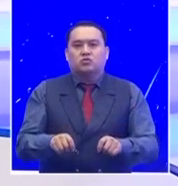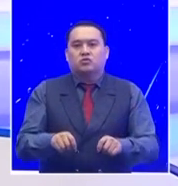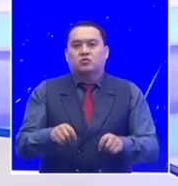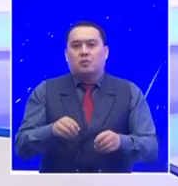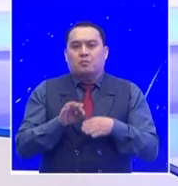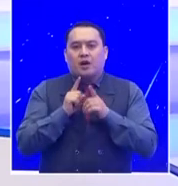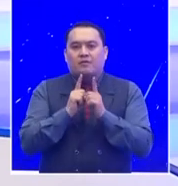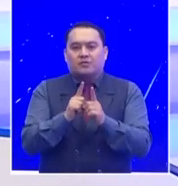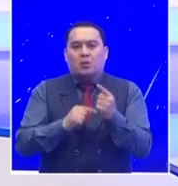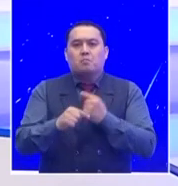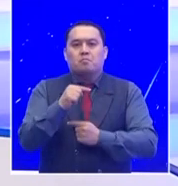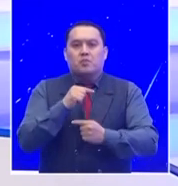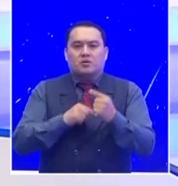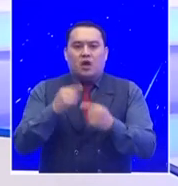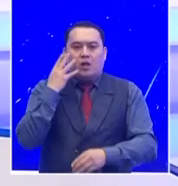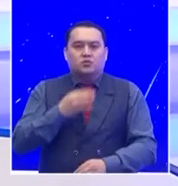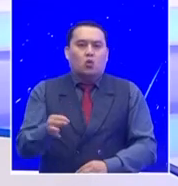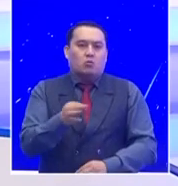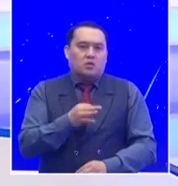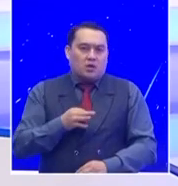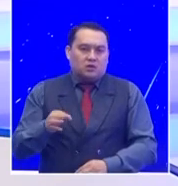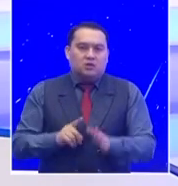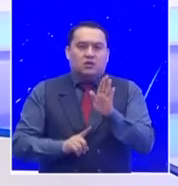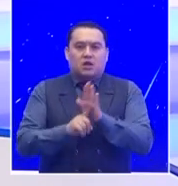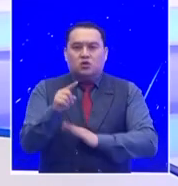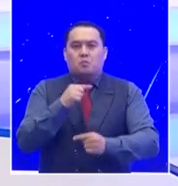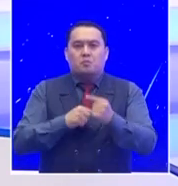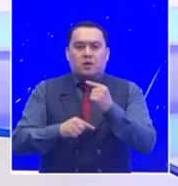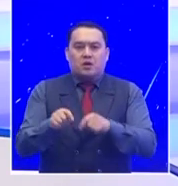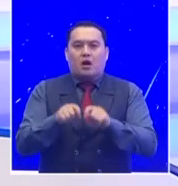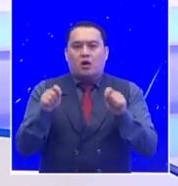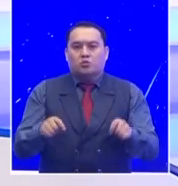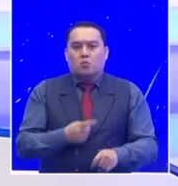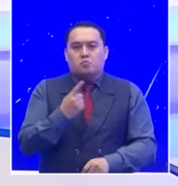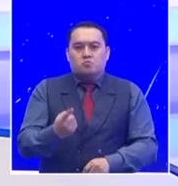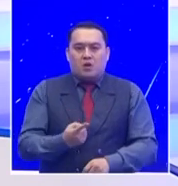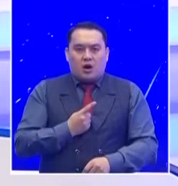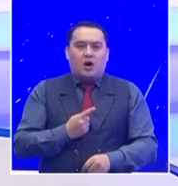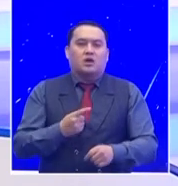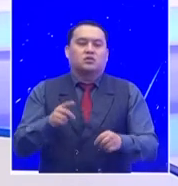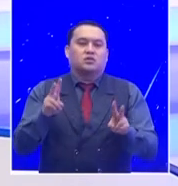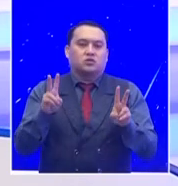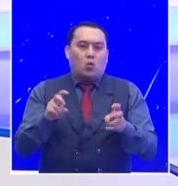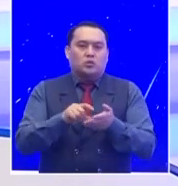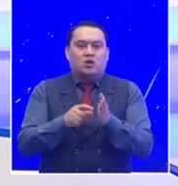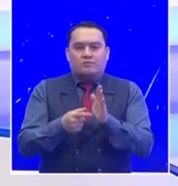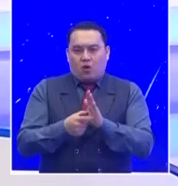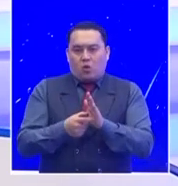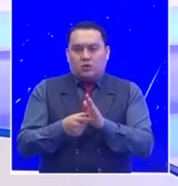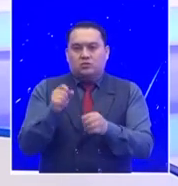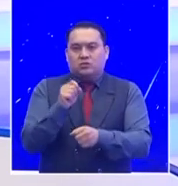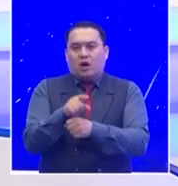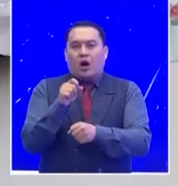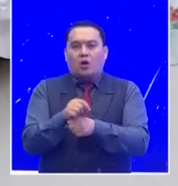и сопровождении Палаты предпринимателей Алматинской области начинающая бизнес-леди открыла мастерскую «Ангел Бэби». Теперь, заказывая